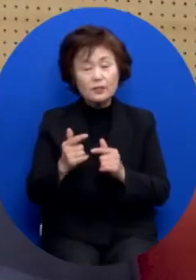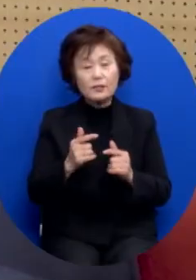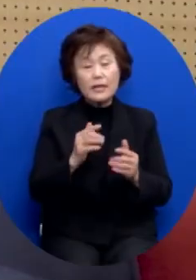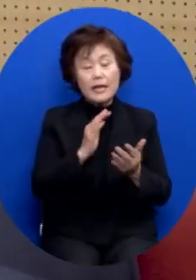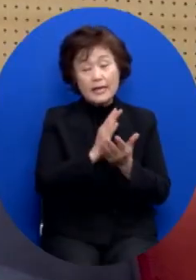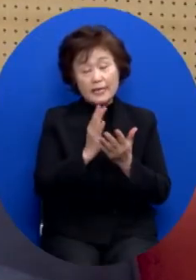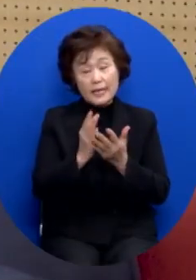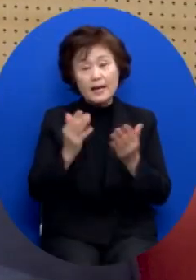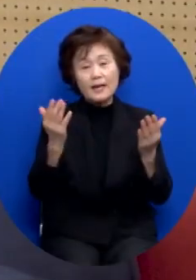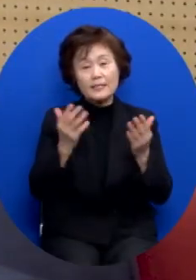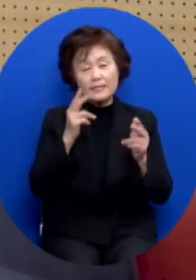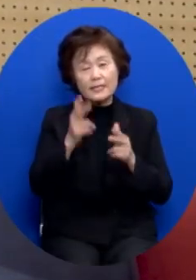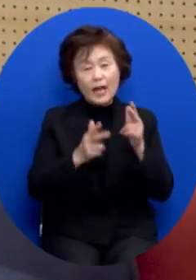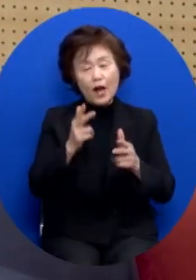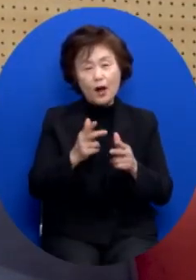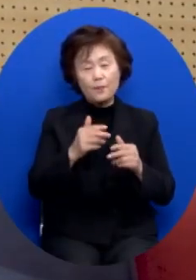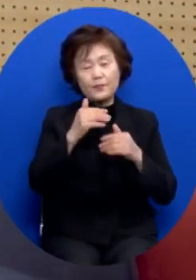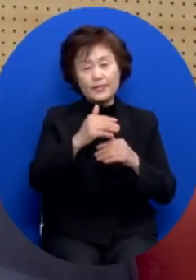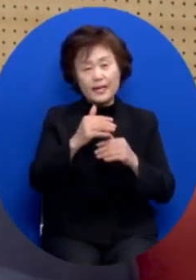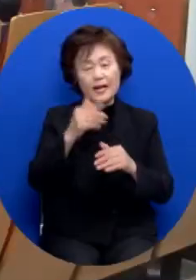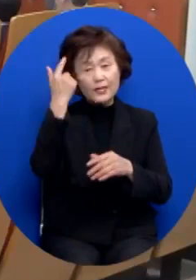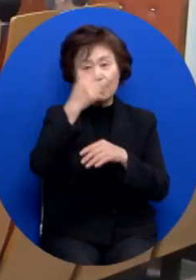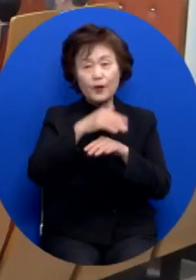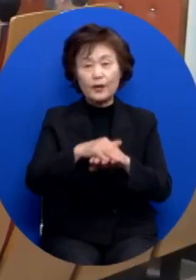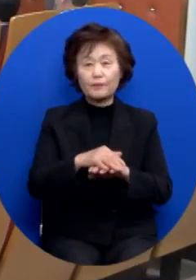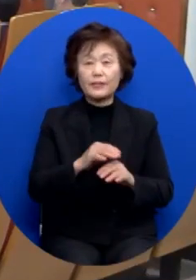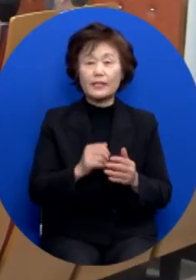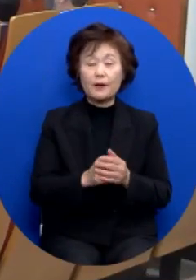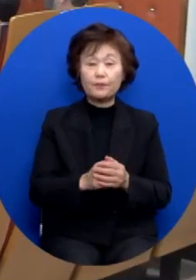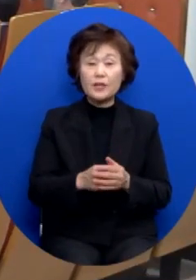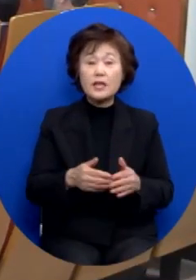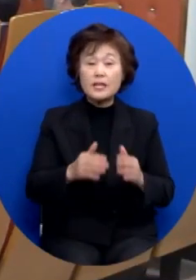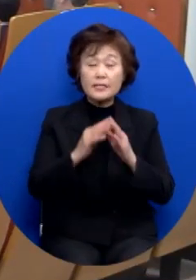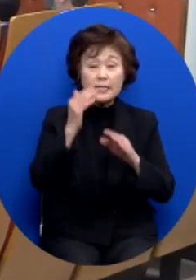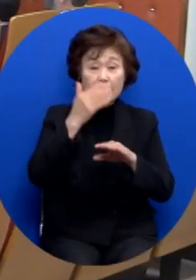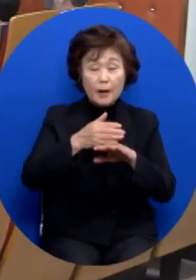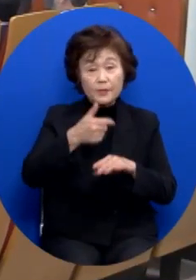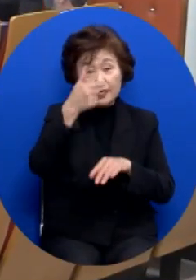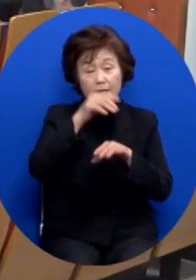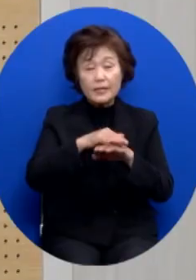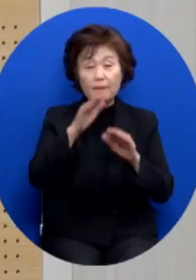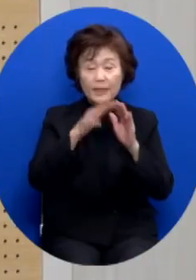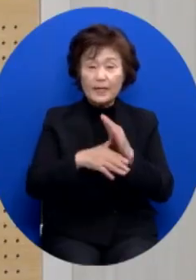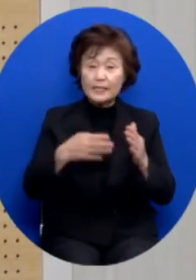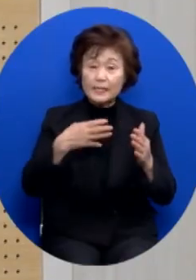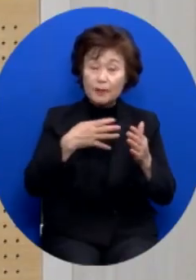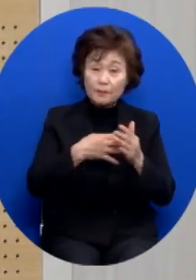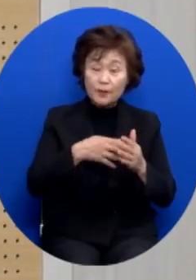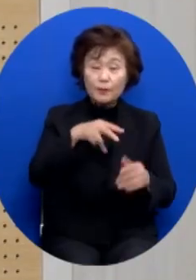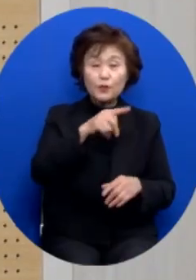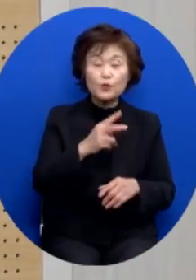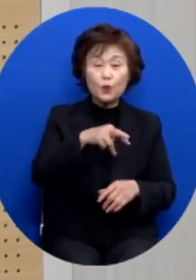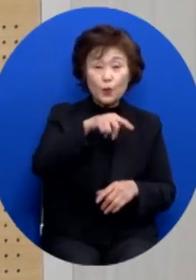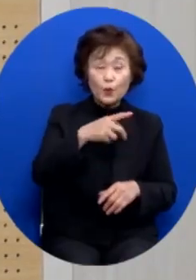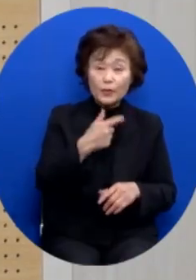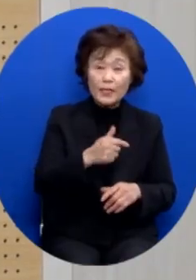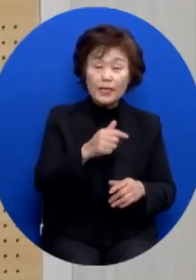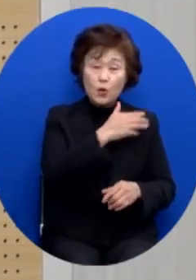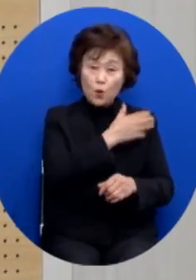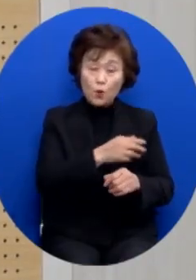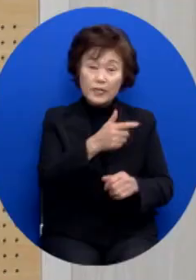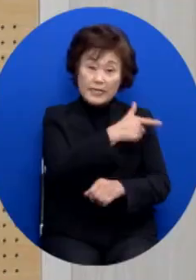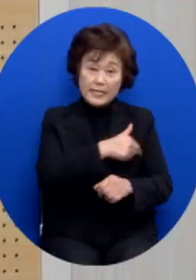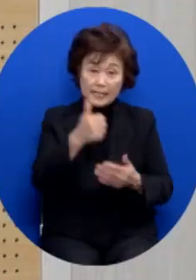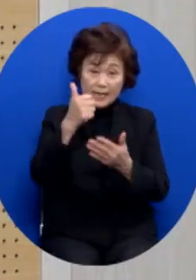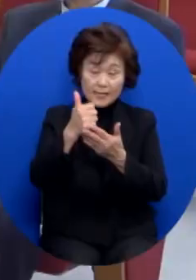수행할 예정입니다 지난 1월 29일에 열린 립 감사예배에서 사인 역 이사장은